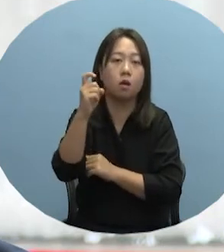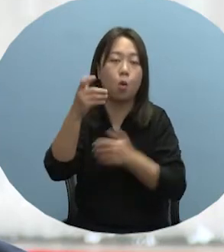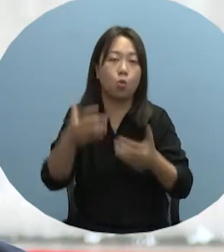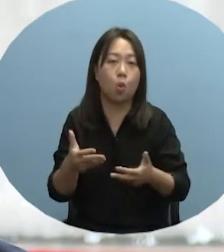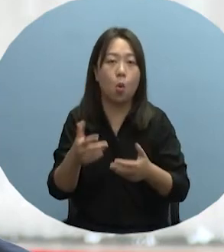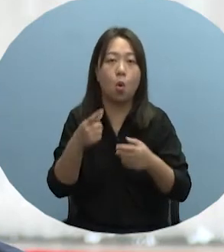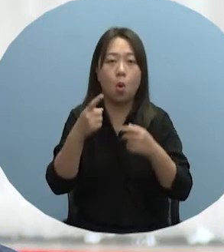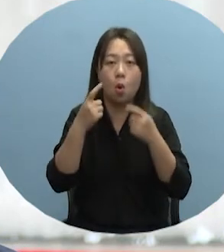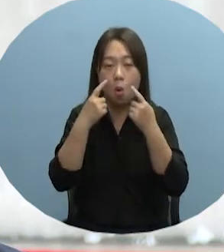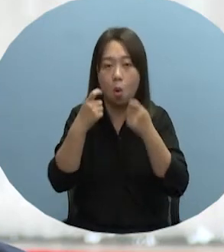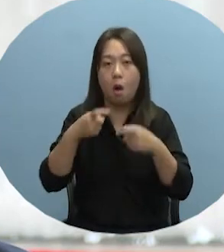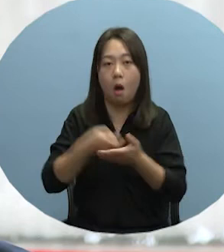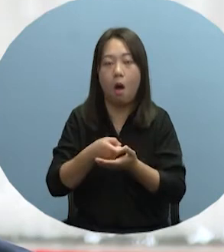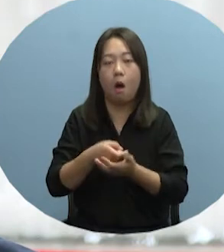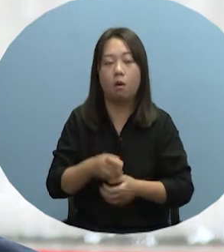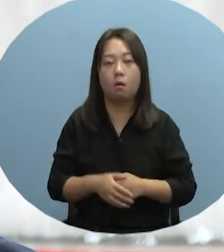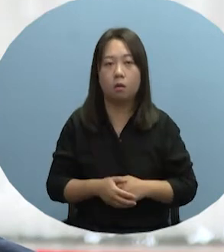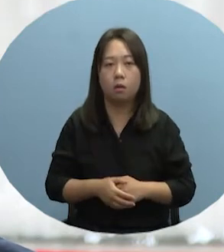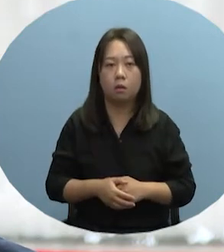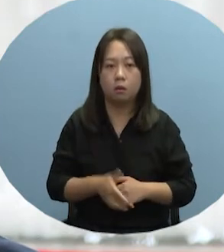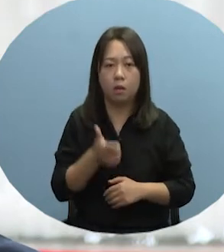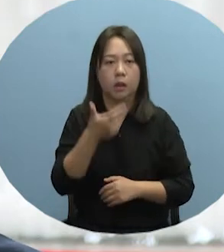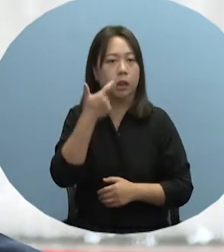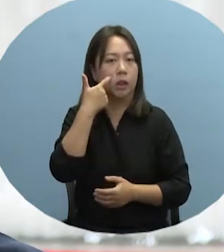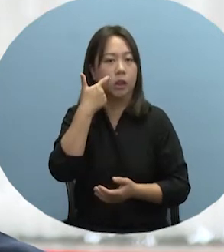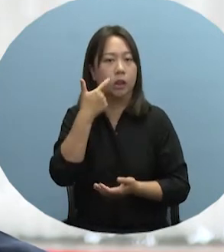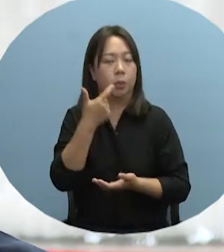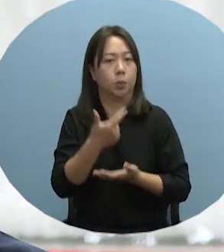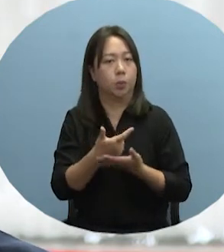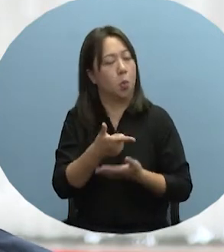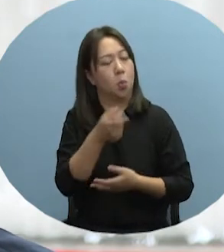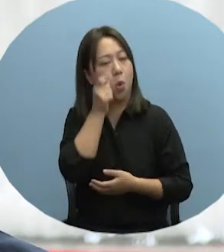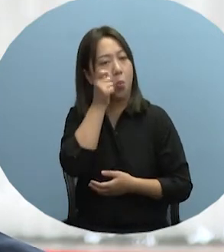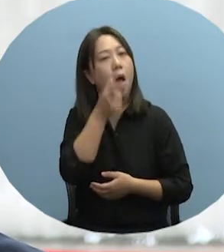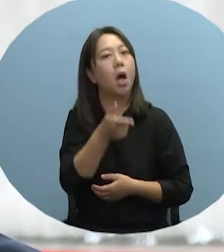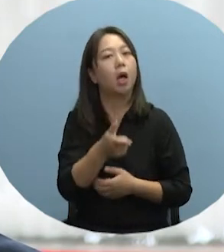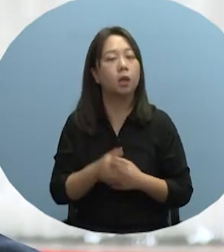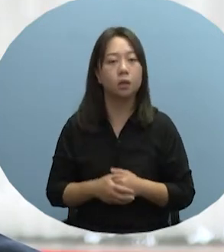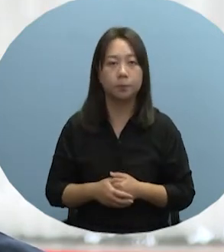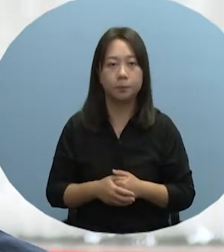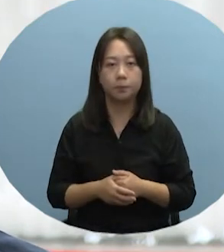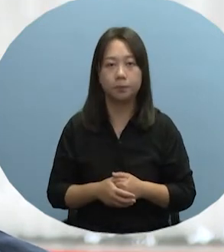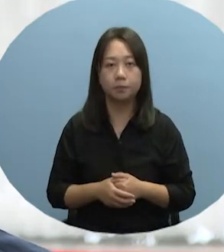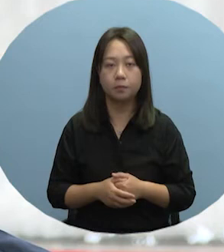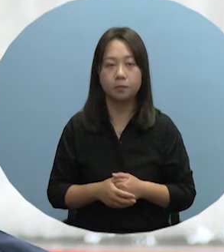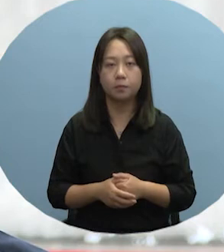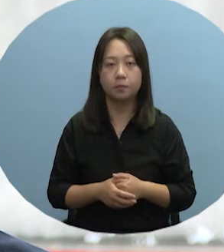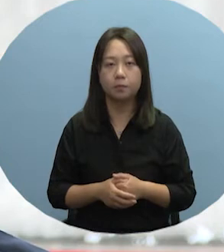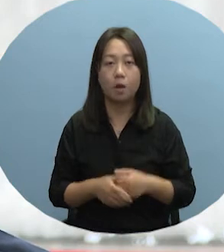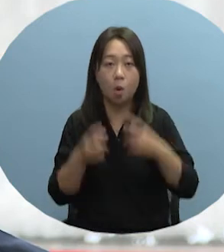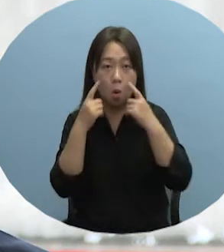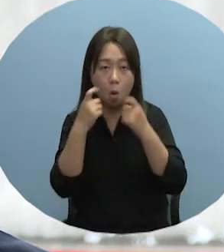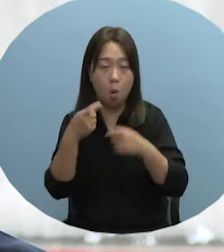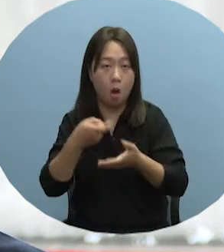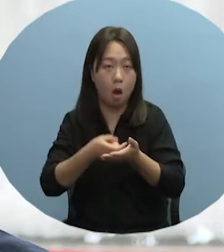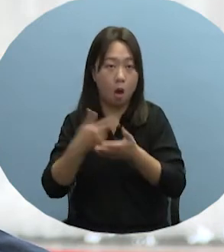那么多的，所以我们看到这个情况是非常之不寻常。刚才也说过了，一些的龙虾